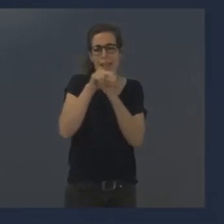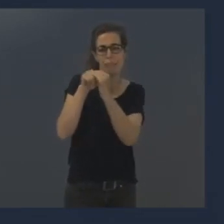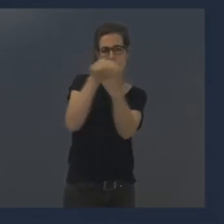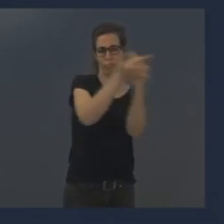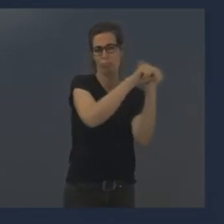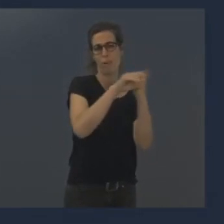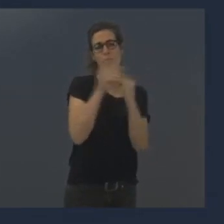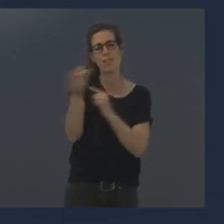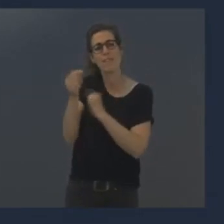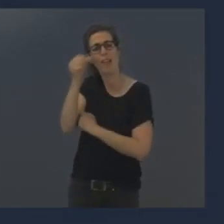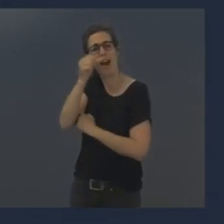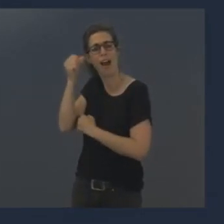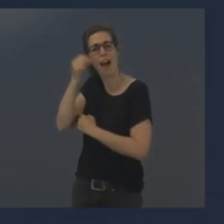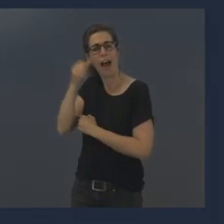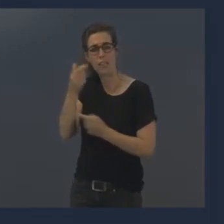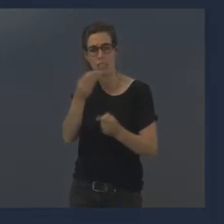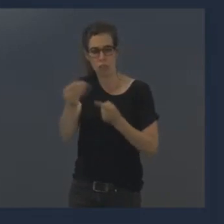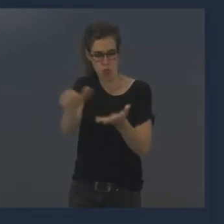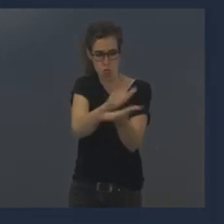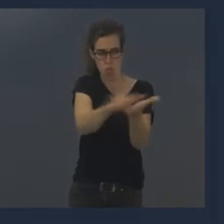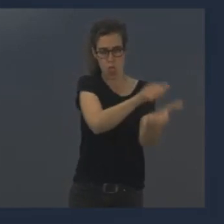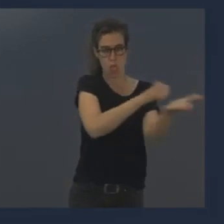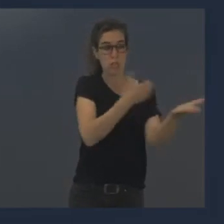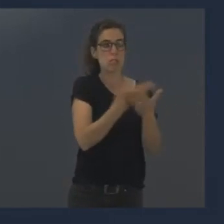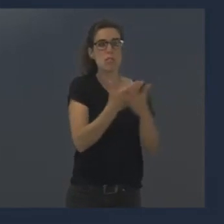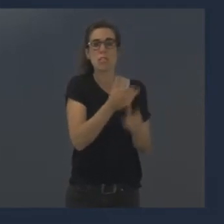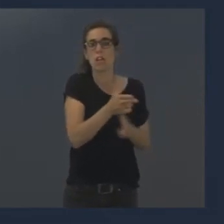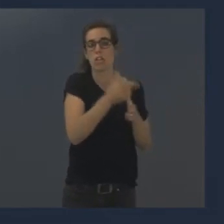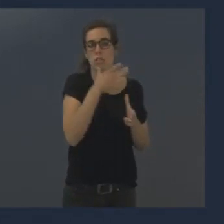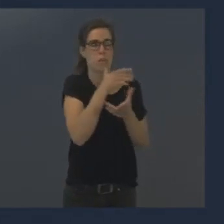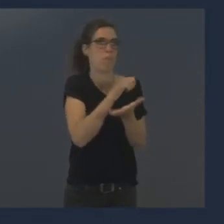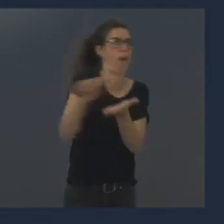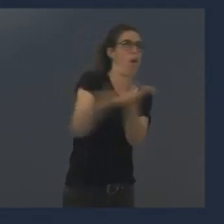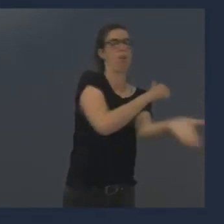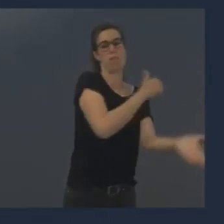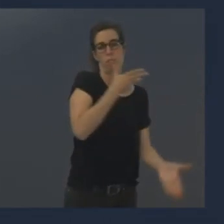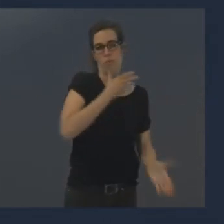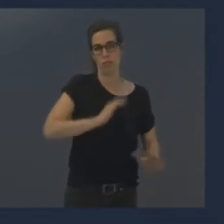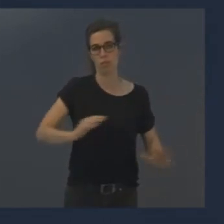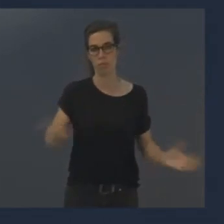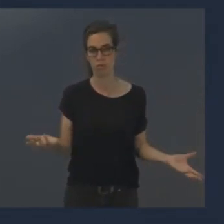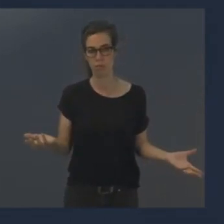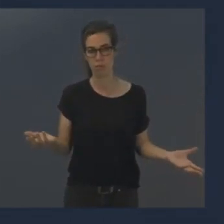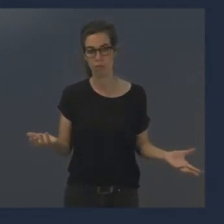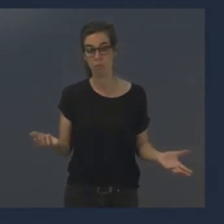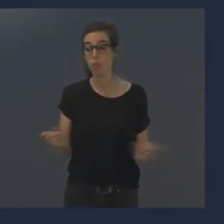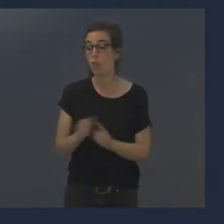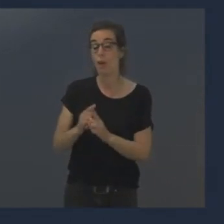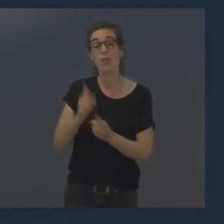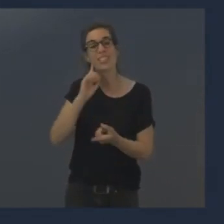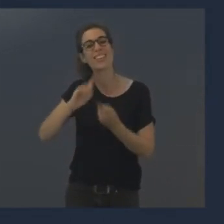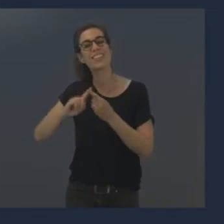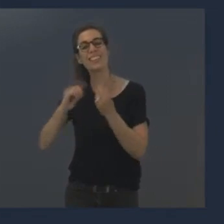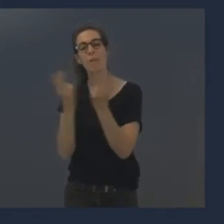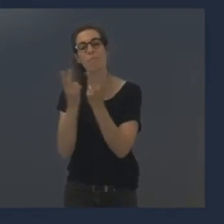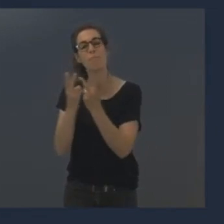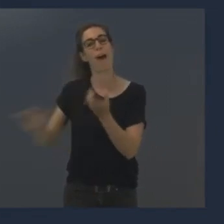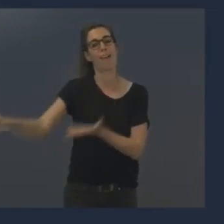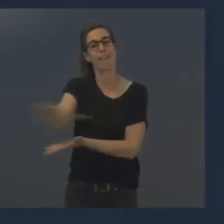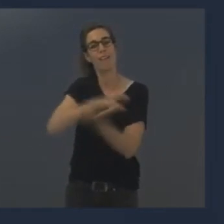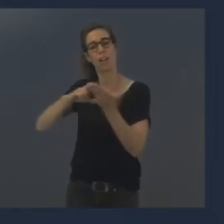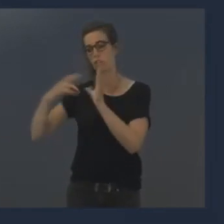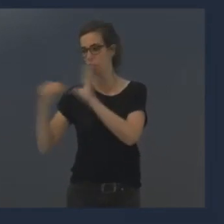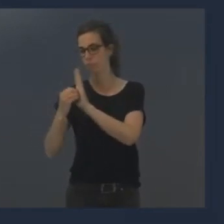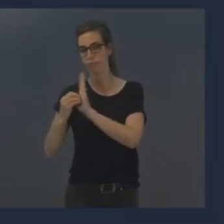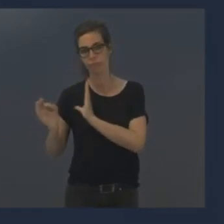Enfin, sérieusement, où sont les parcs naturels régionaux? Ce sont nos avant-postes. Depuis 30 ans, ils sont